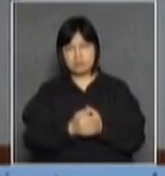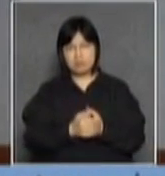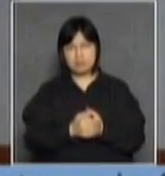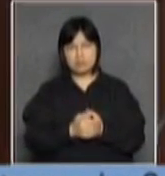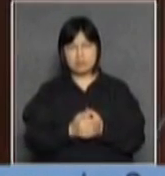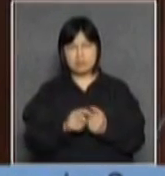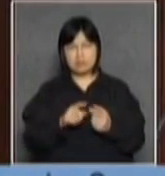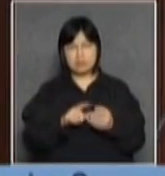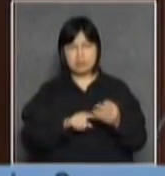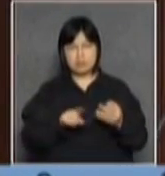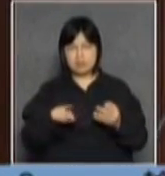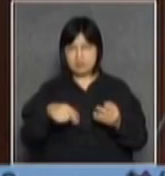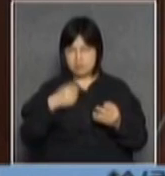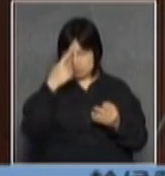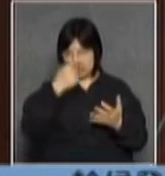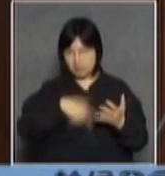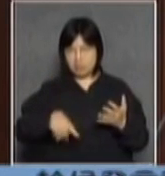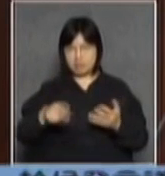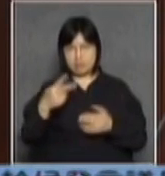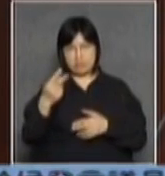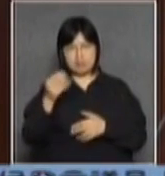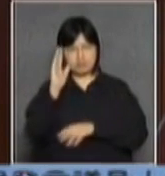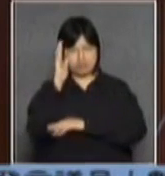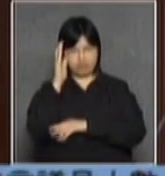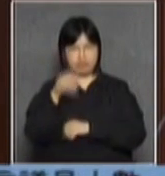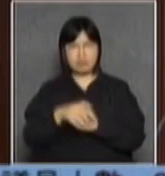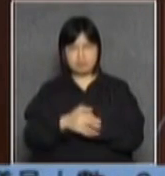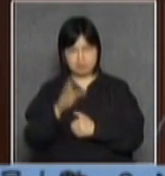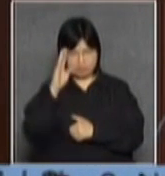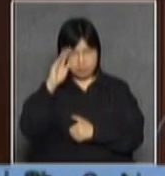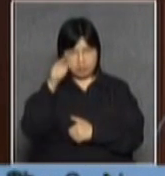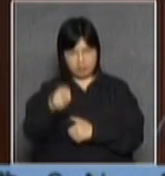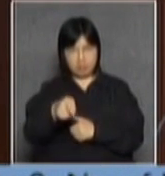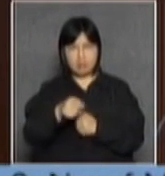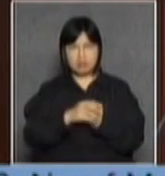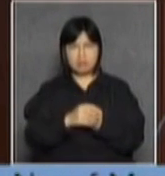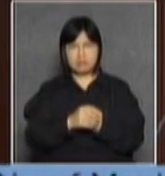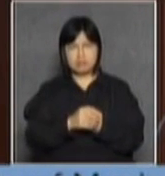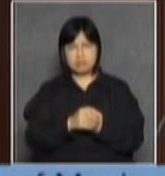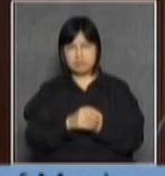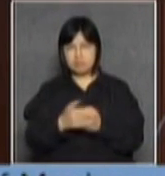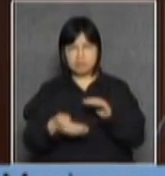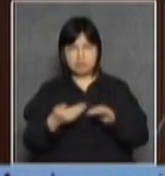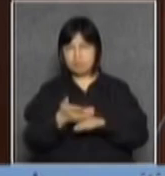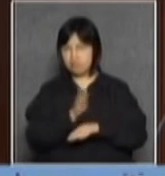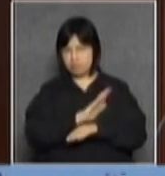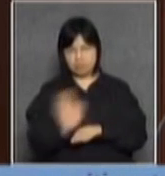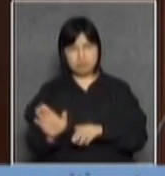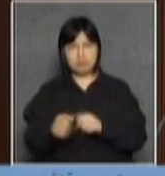梁議員，我再提醒你，因為你已經是第27次發言，所以請你呢不要重複，你應該是